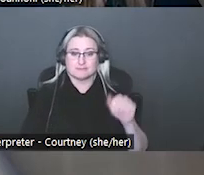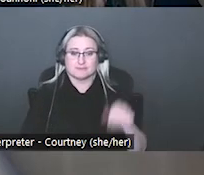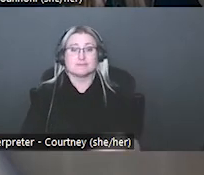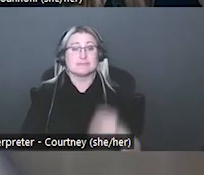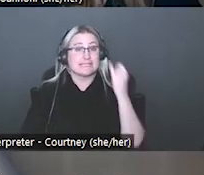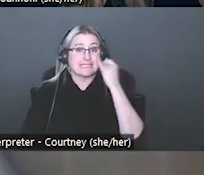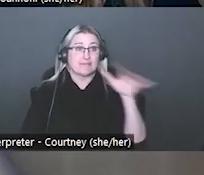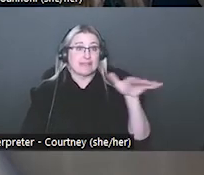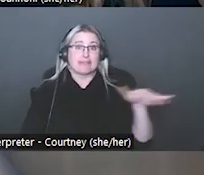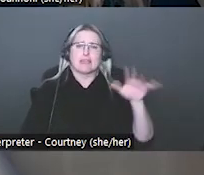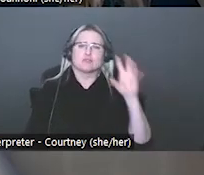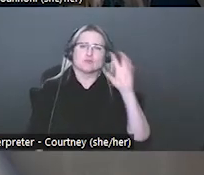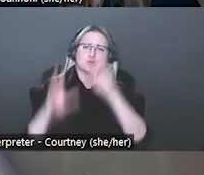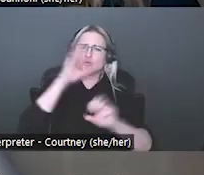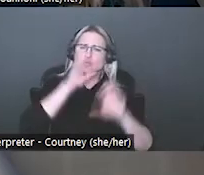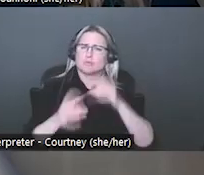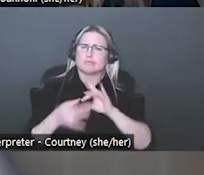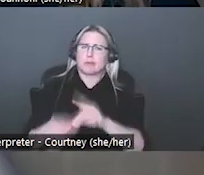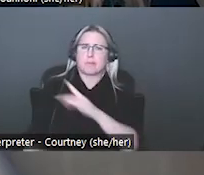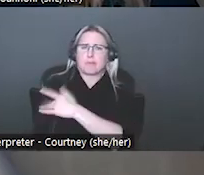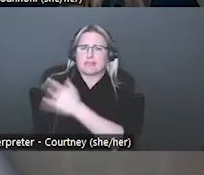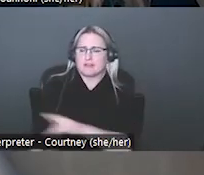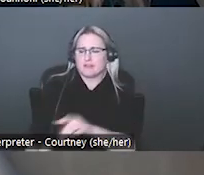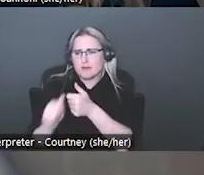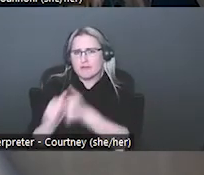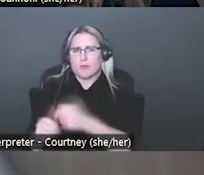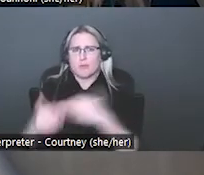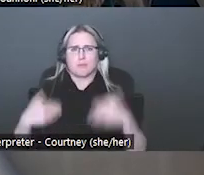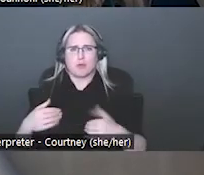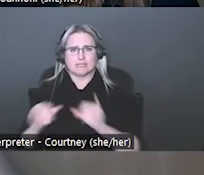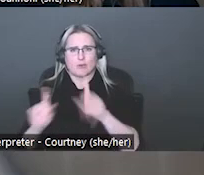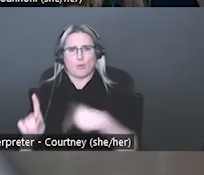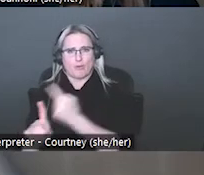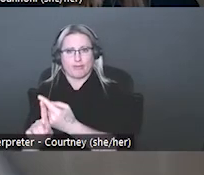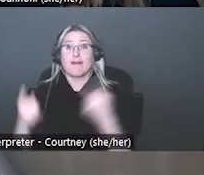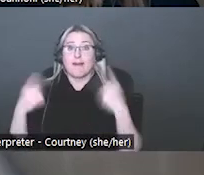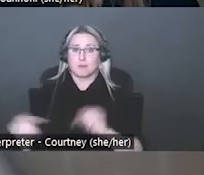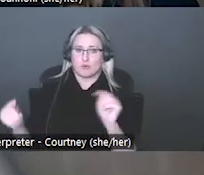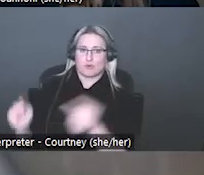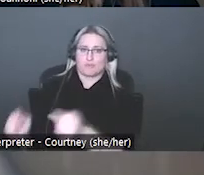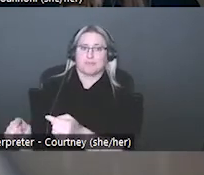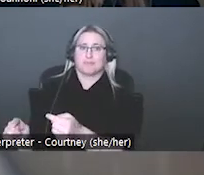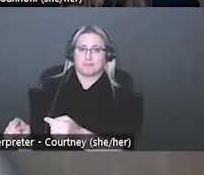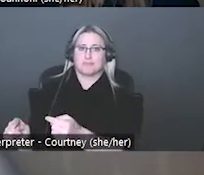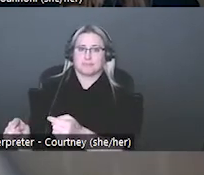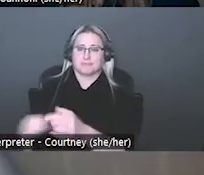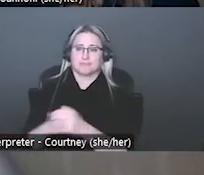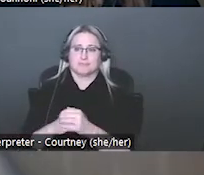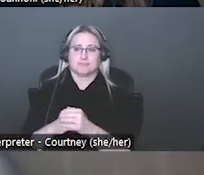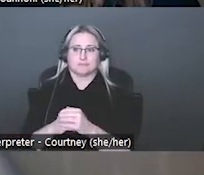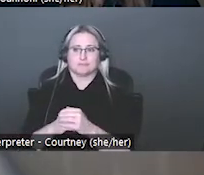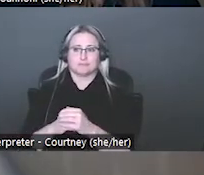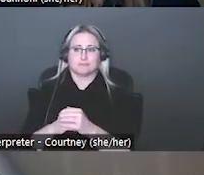santé. Lorsque les professionnels de la santé font des suppositions au sujet de leurs patients en fonction de la taille de leur corps, cela peut nuire au patient ou